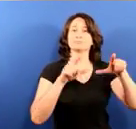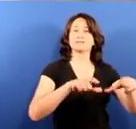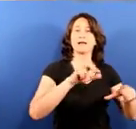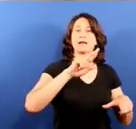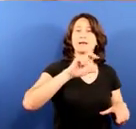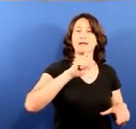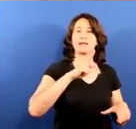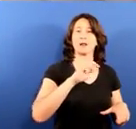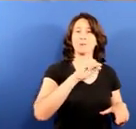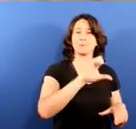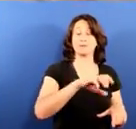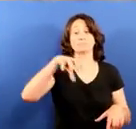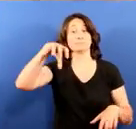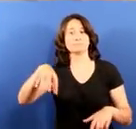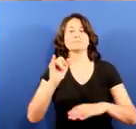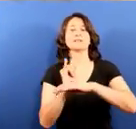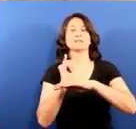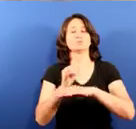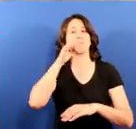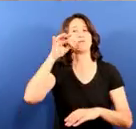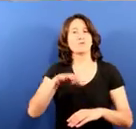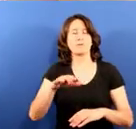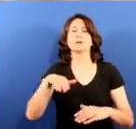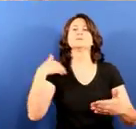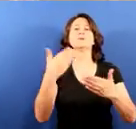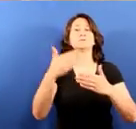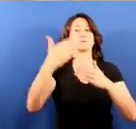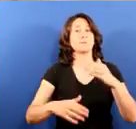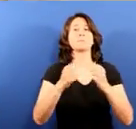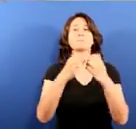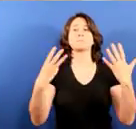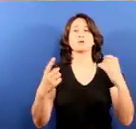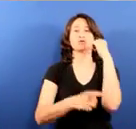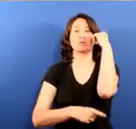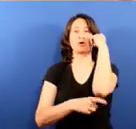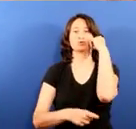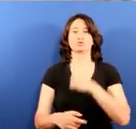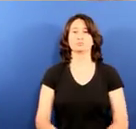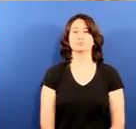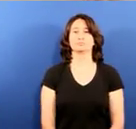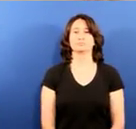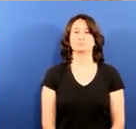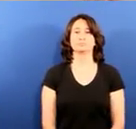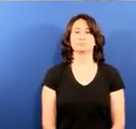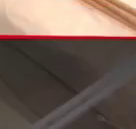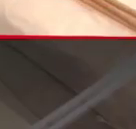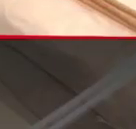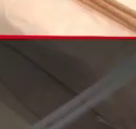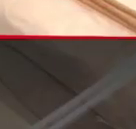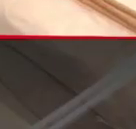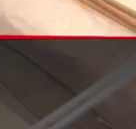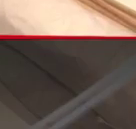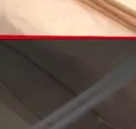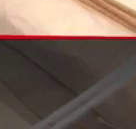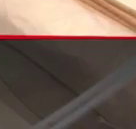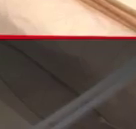zuen aztarna kontuan izan da. Joio Gontier artistaren lana, dokumentuen artxiboa, argazkiak eta bi film, abuztuaren 28